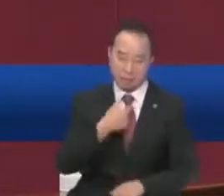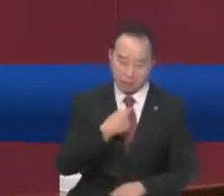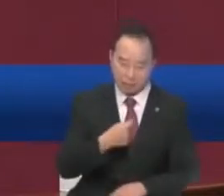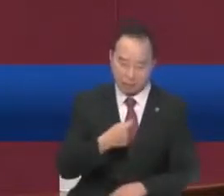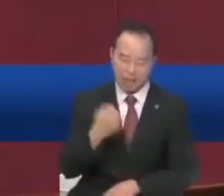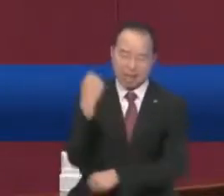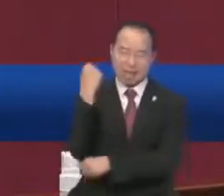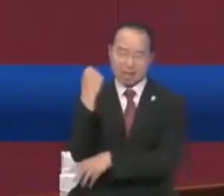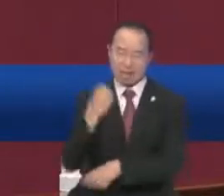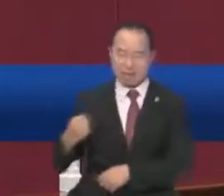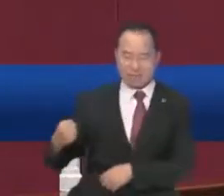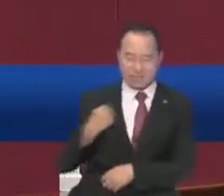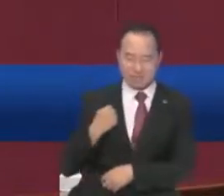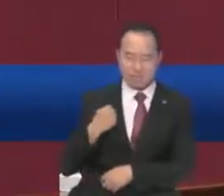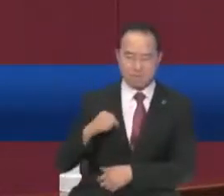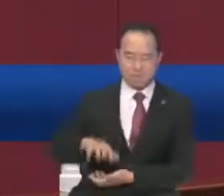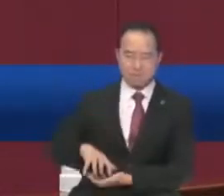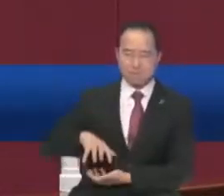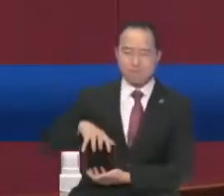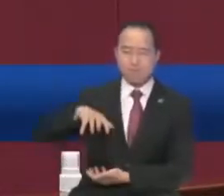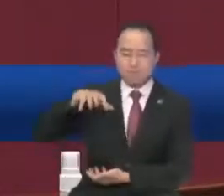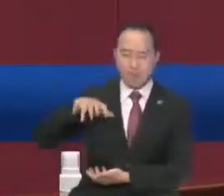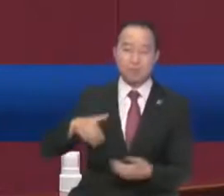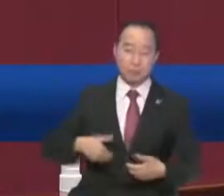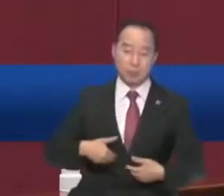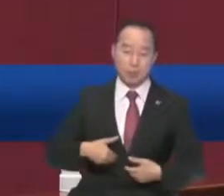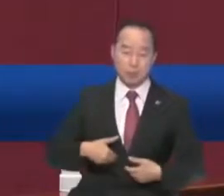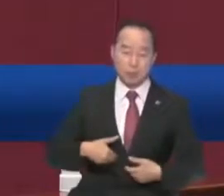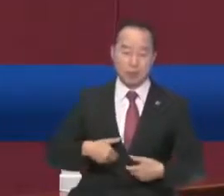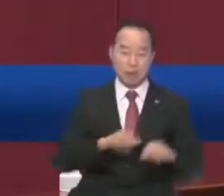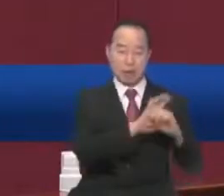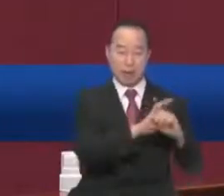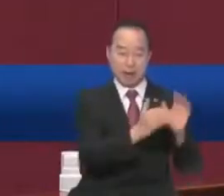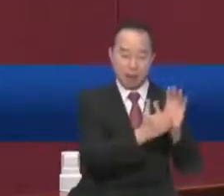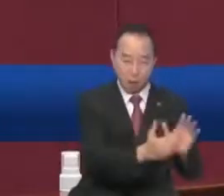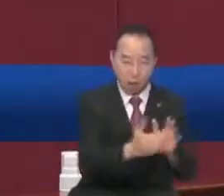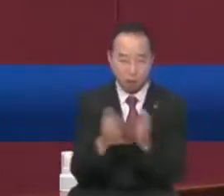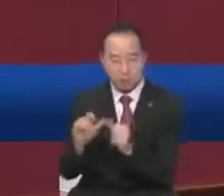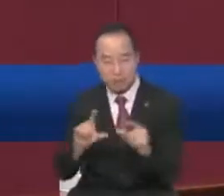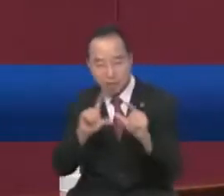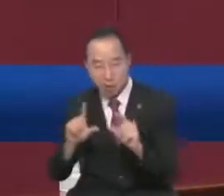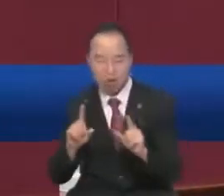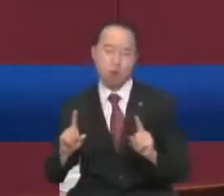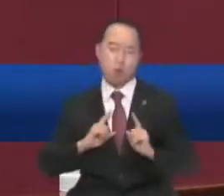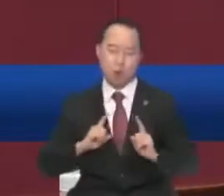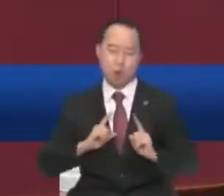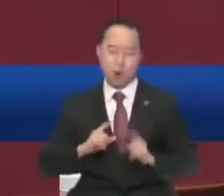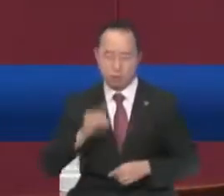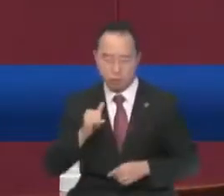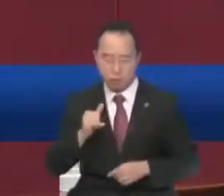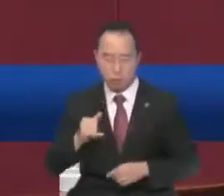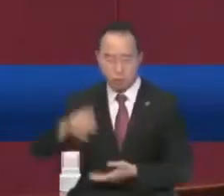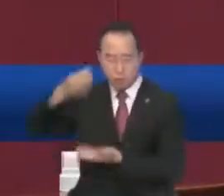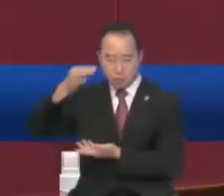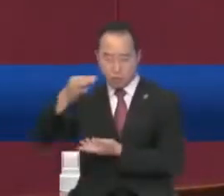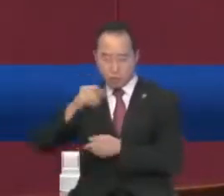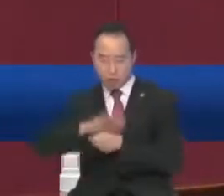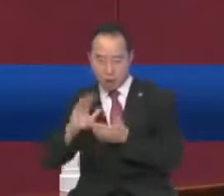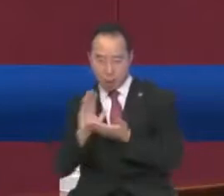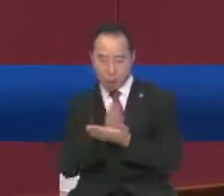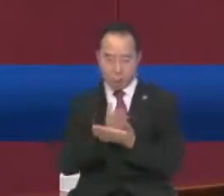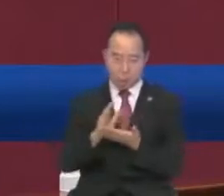기초체력이 튼튼해야 합니다. 방역과 국민 생활을 동시에 유지할 수 있는 강력한 자원 배분을 이뤄낼 수